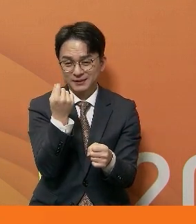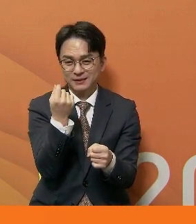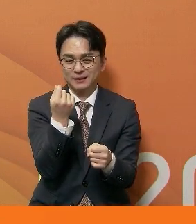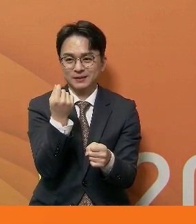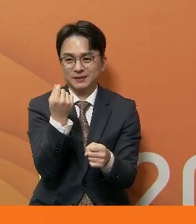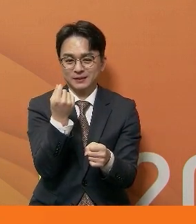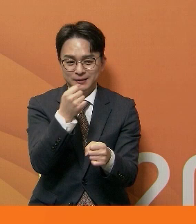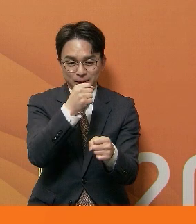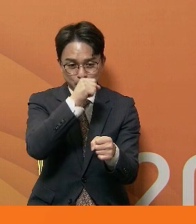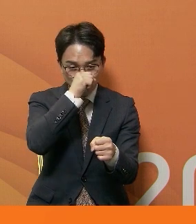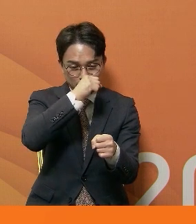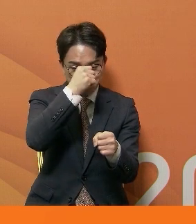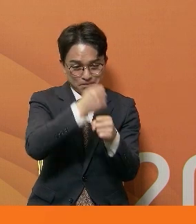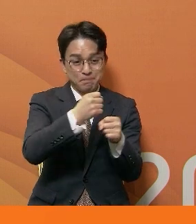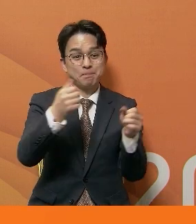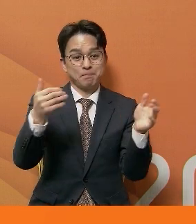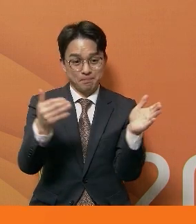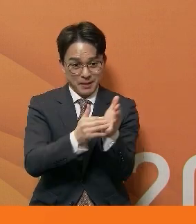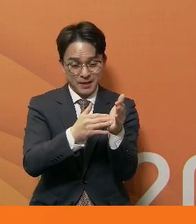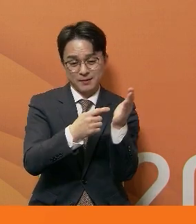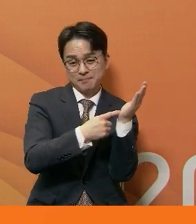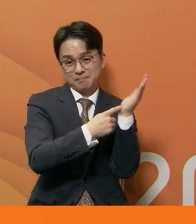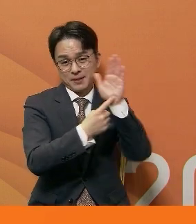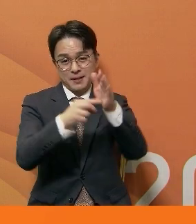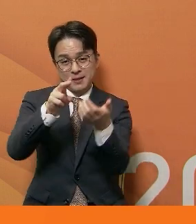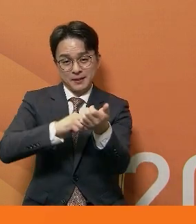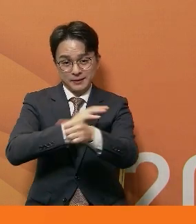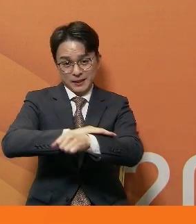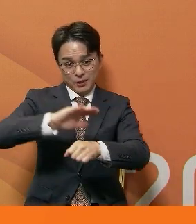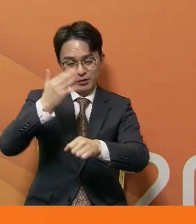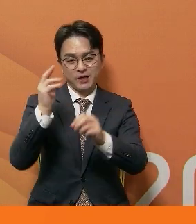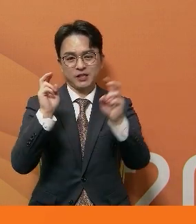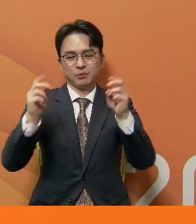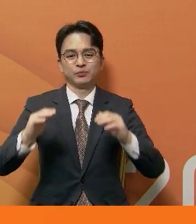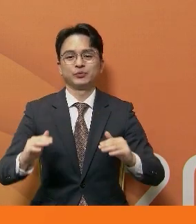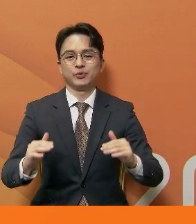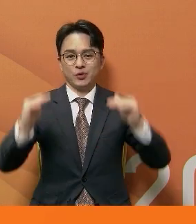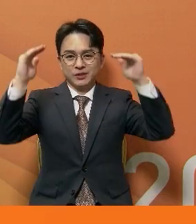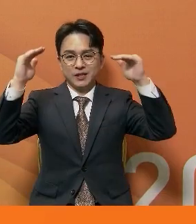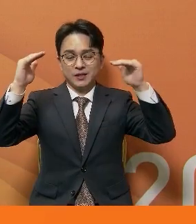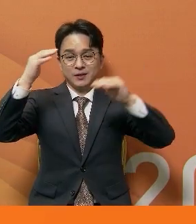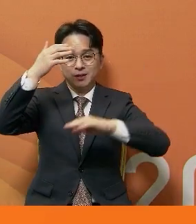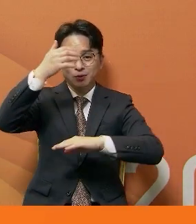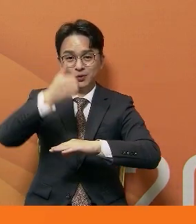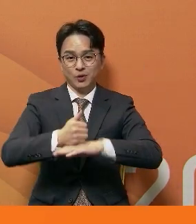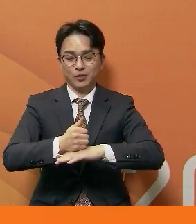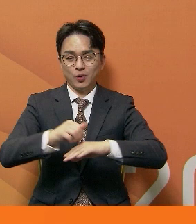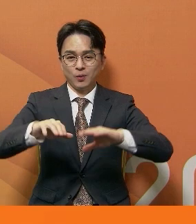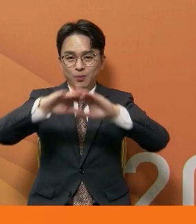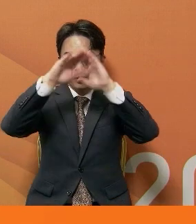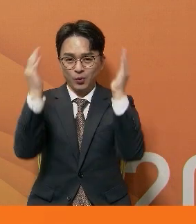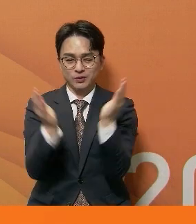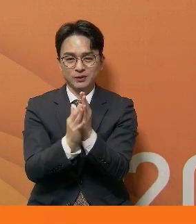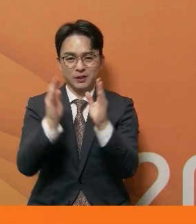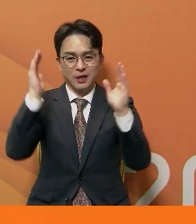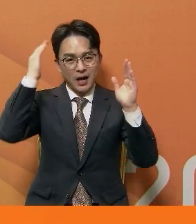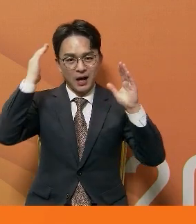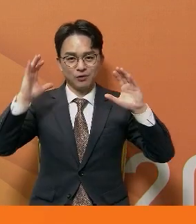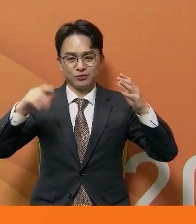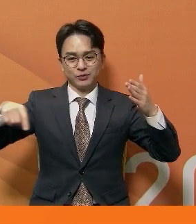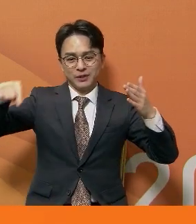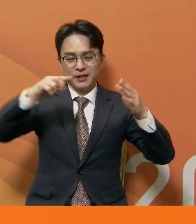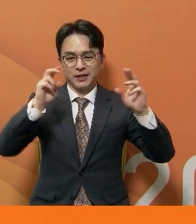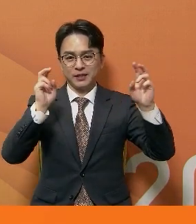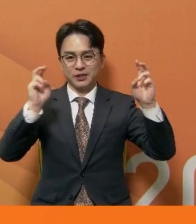그것이 곧 기업 성장과도 연결이 되는 그래서 국내 컨텐츠 산업 전체가 스케일업할 수 있는 기반을 마련하는 것입니다